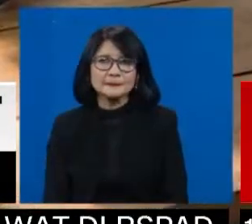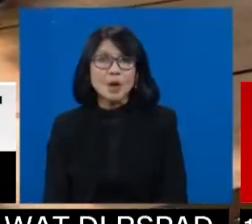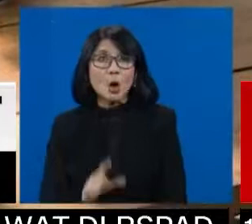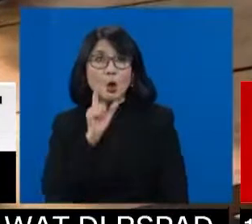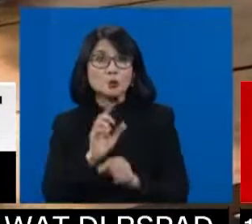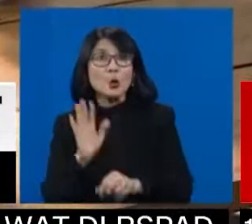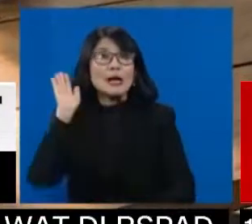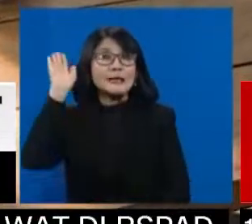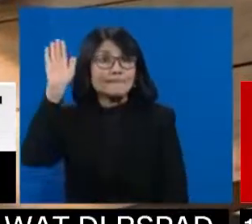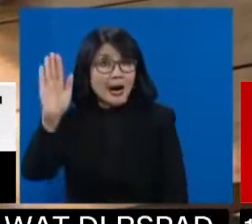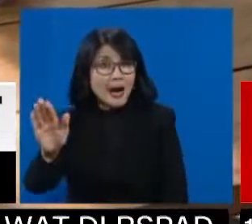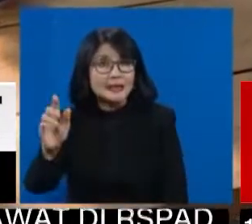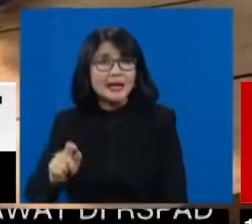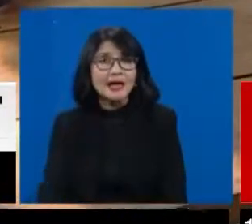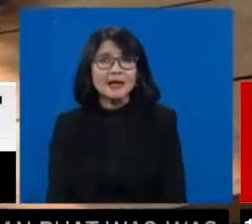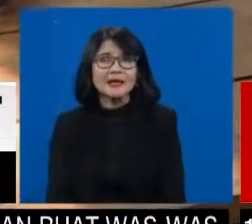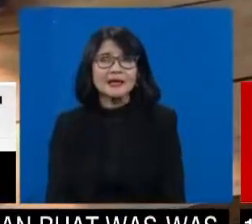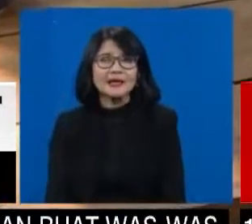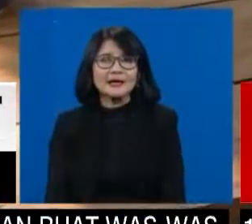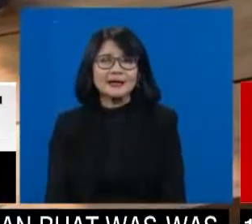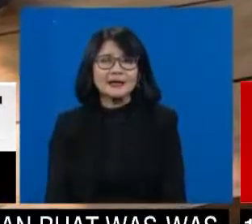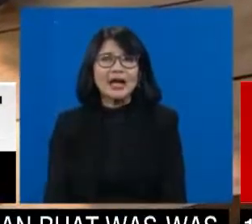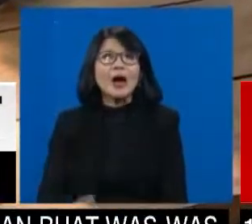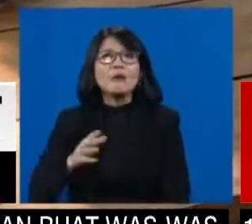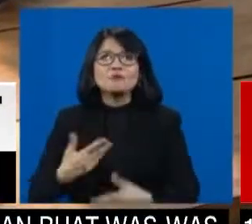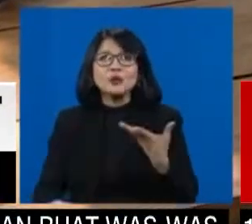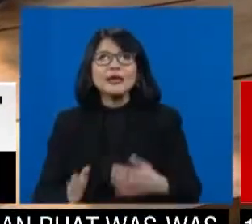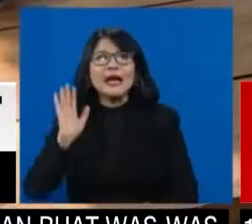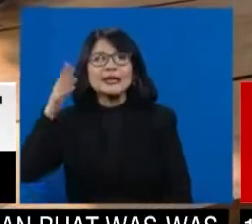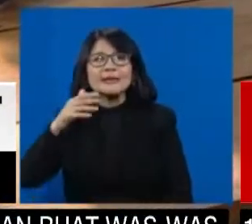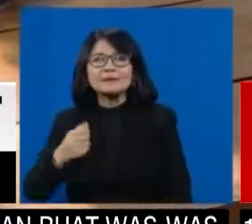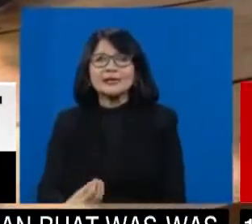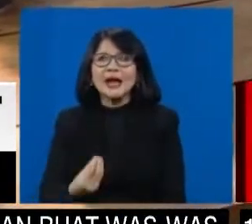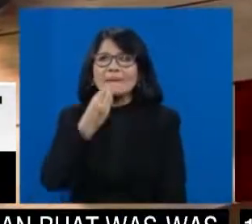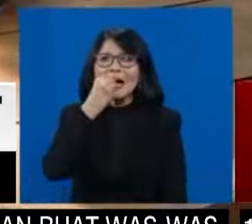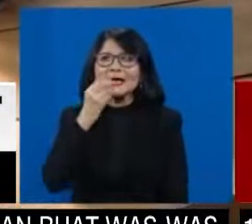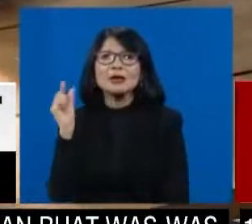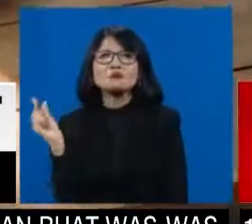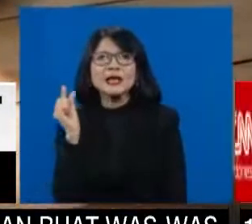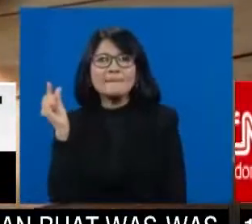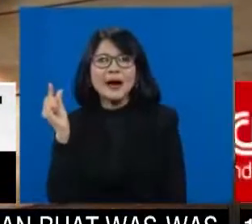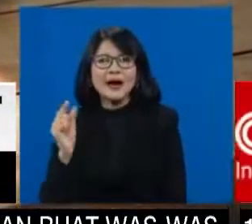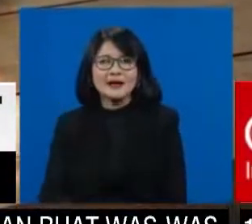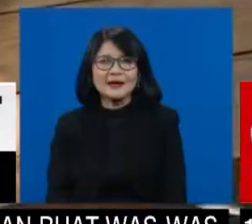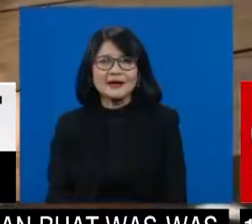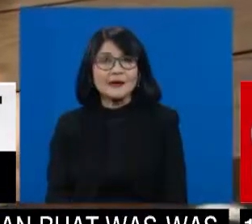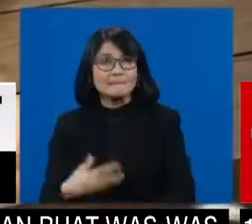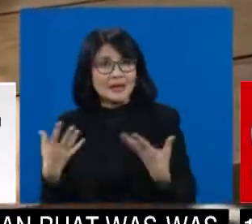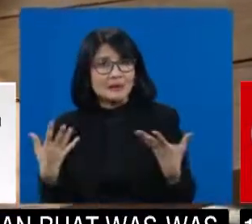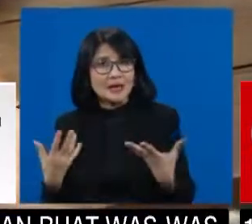kedepannya ini untuk bisa seperti yang digadang-gadang kan akan menjadi superfood itu, secara personal Chef melihatnya seperti